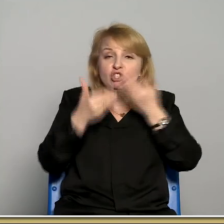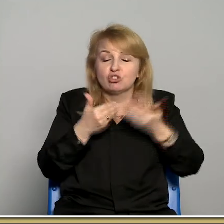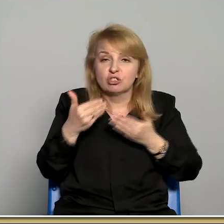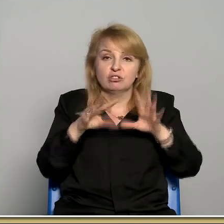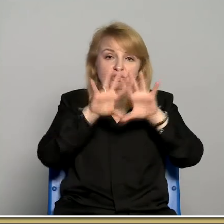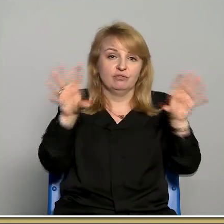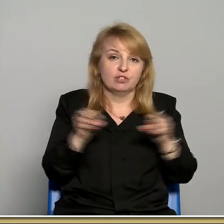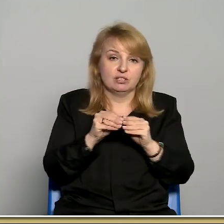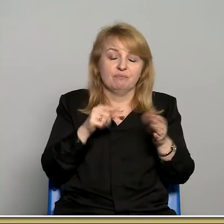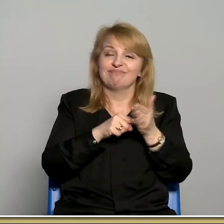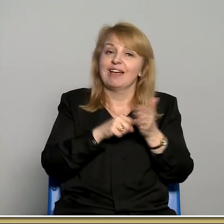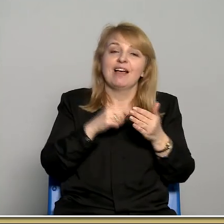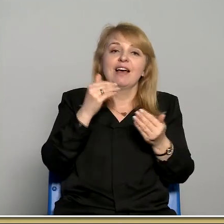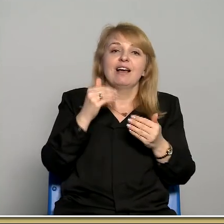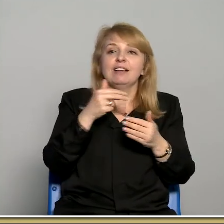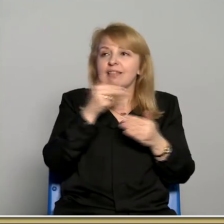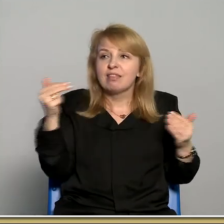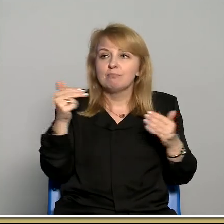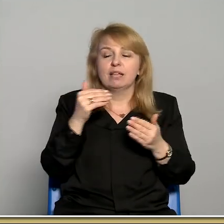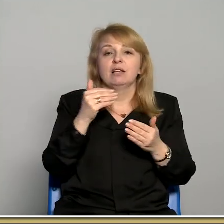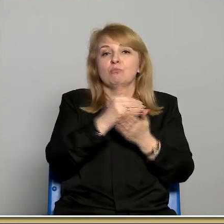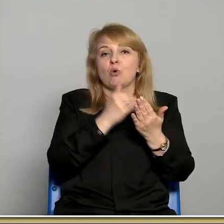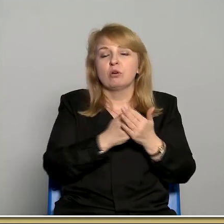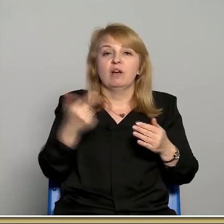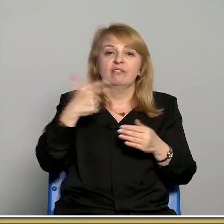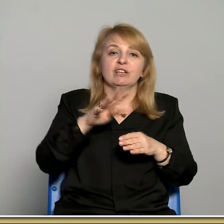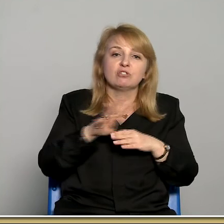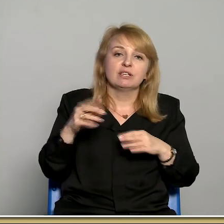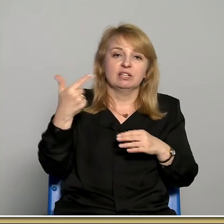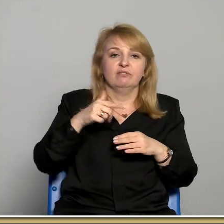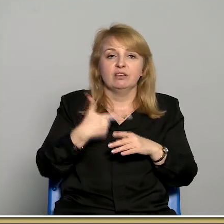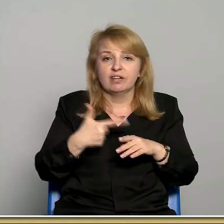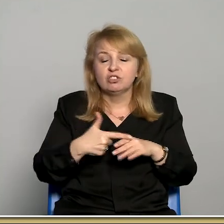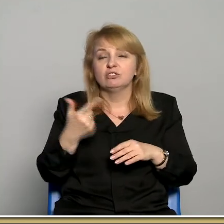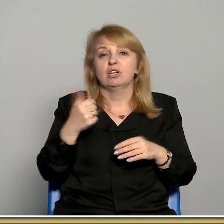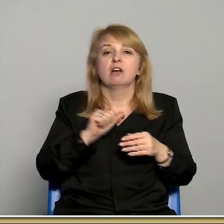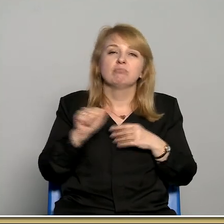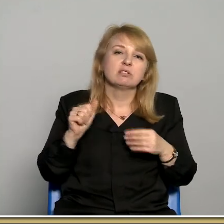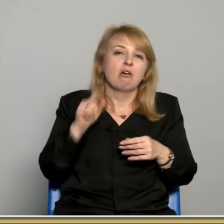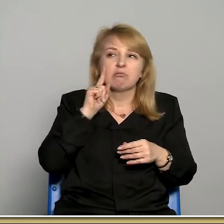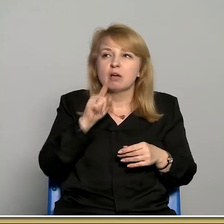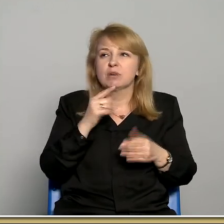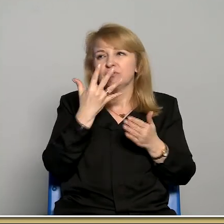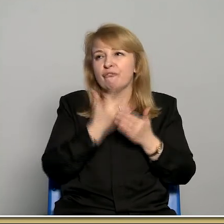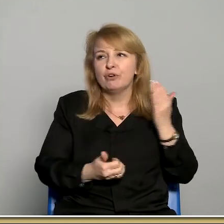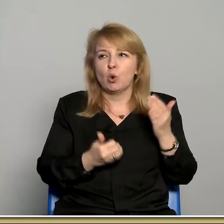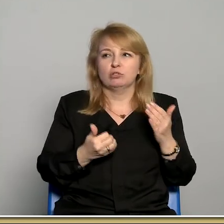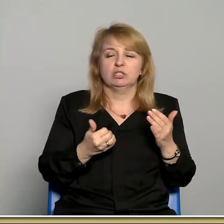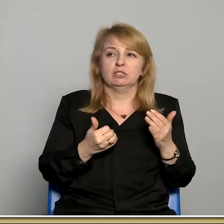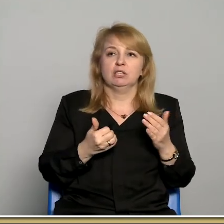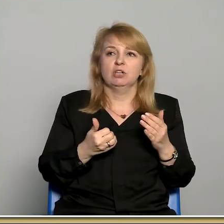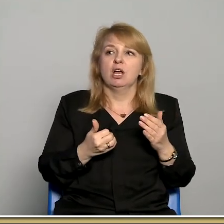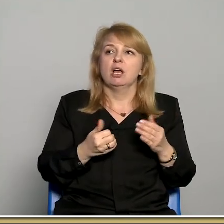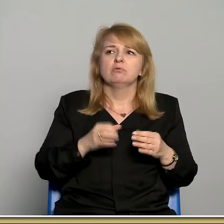abyśmy ten okres programowania 2014-2020 rzeczywiście wykorzystali optymalnie,